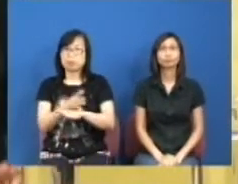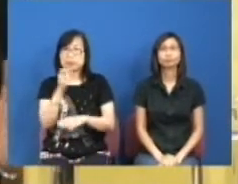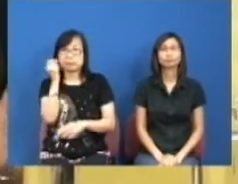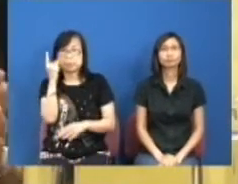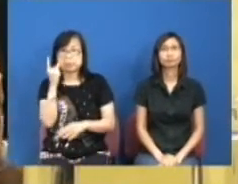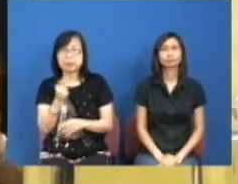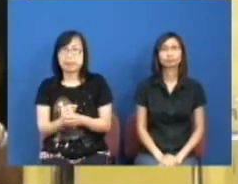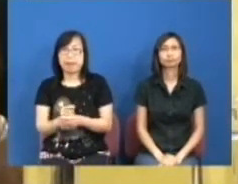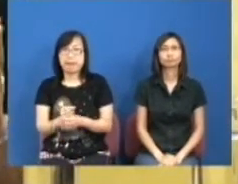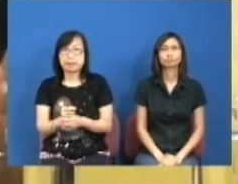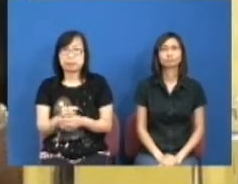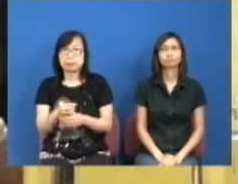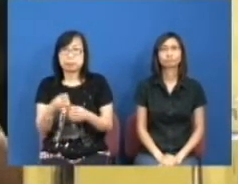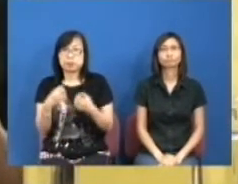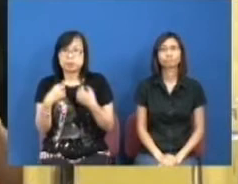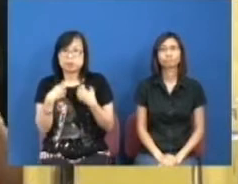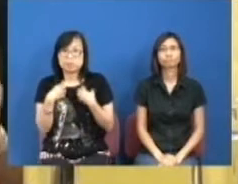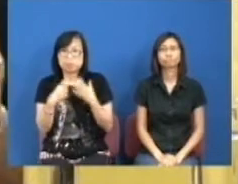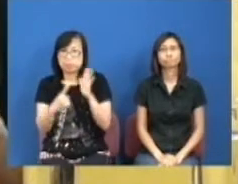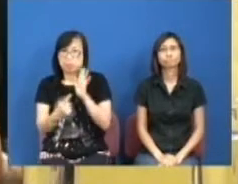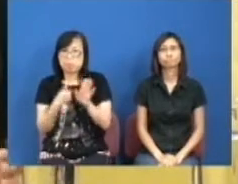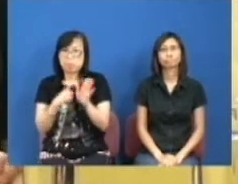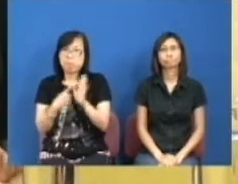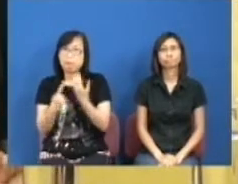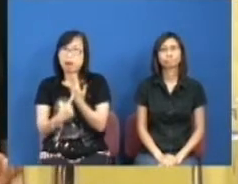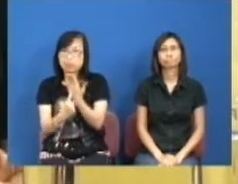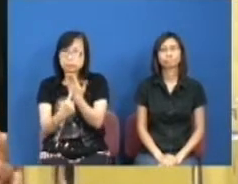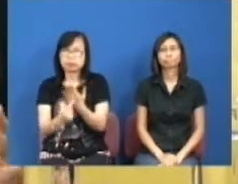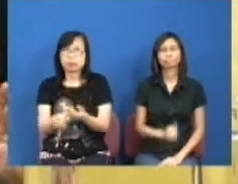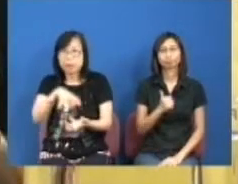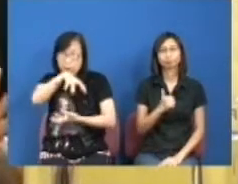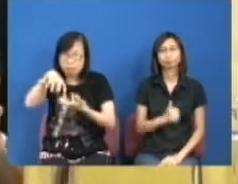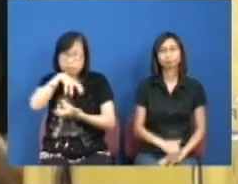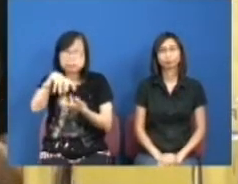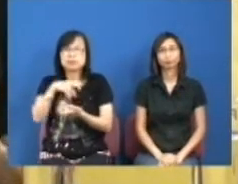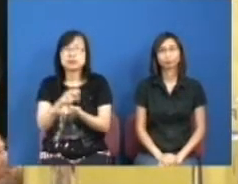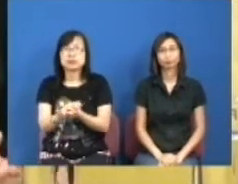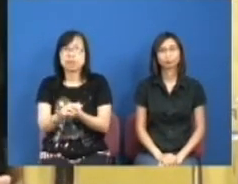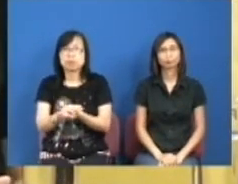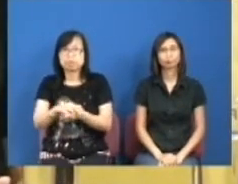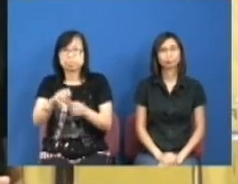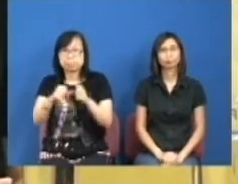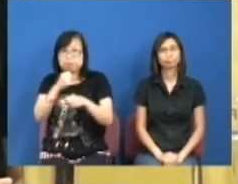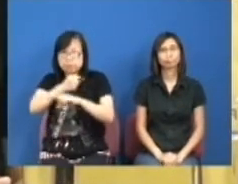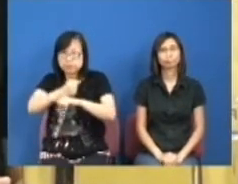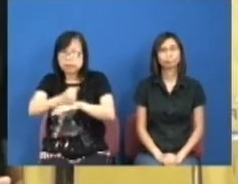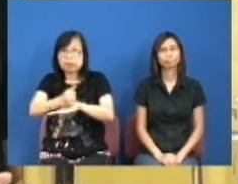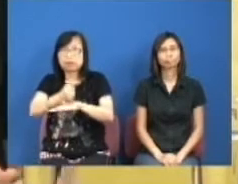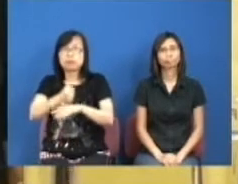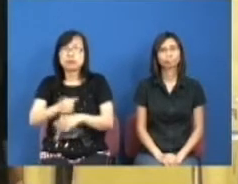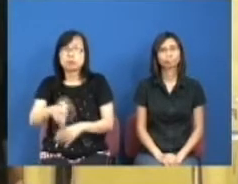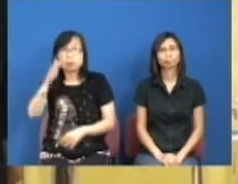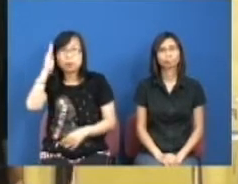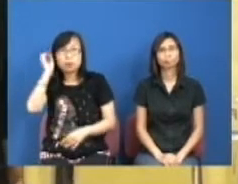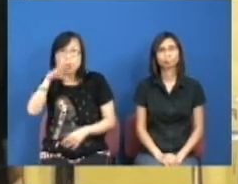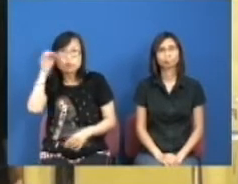就係佢本身係幾矛盾同埋幾混雜嘅一個即係一個結構嚟嘅。咁我哋頭先講到一個理想